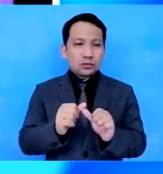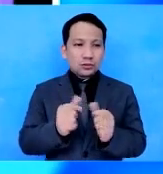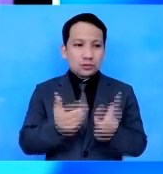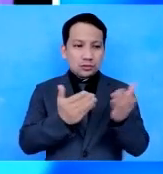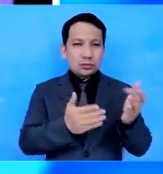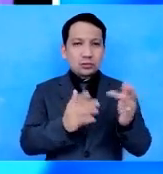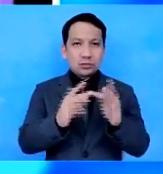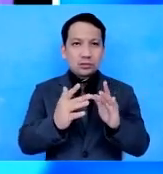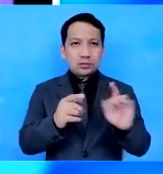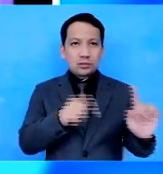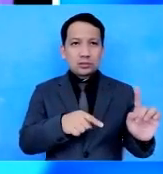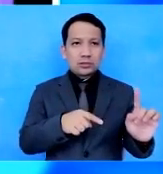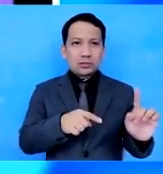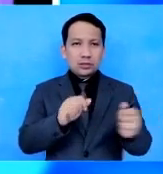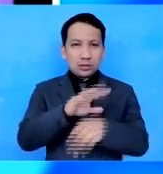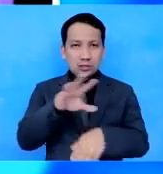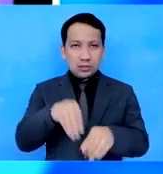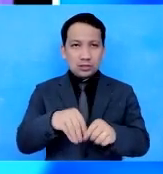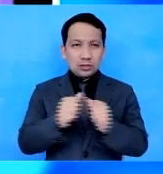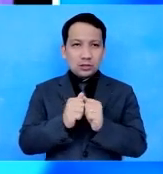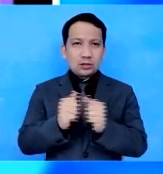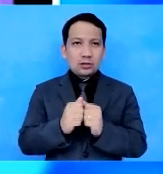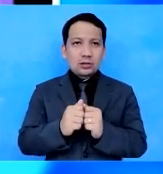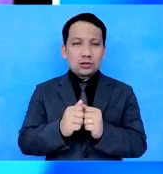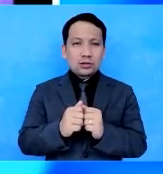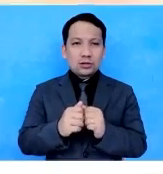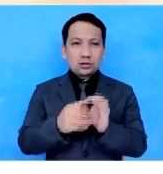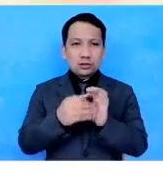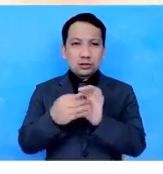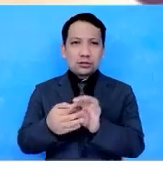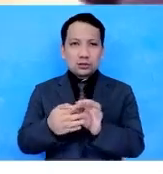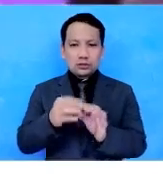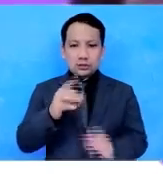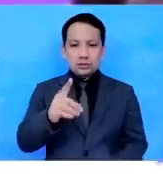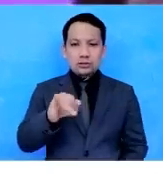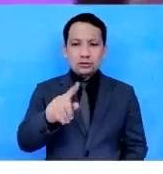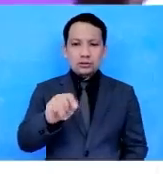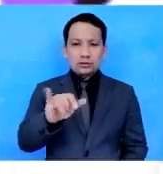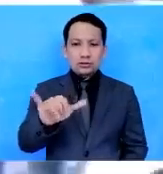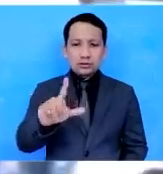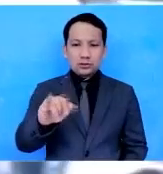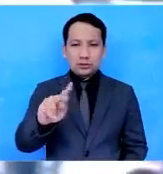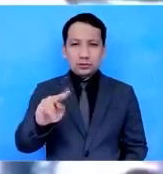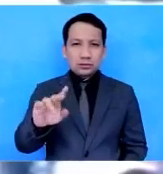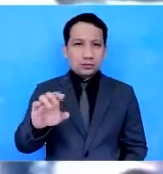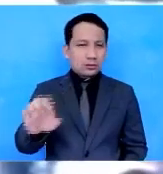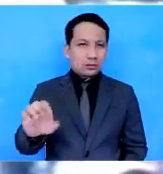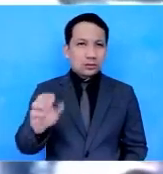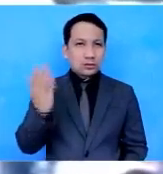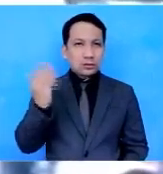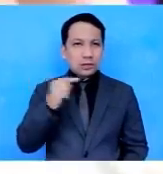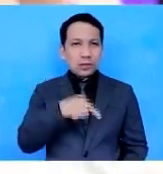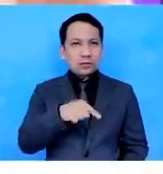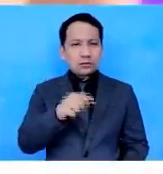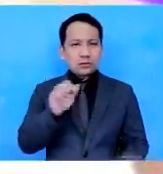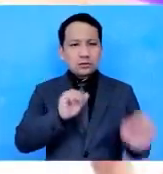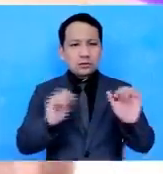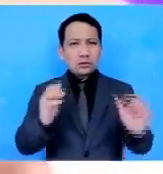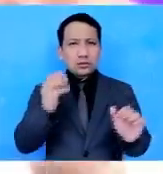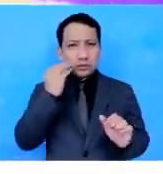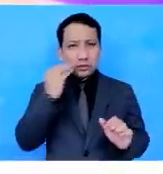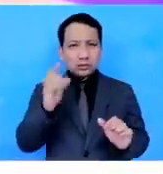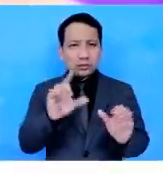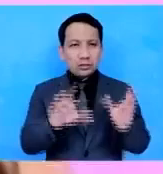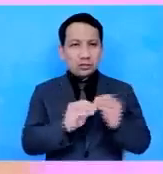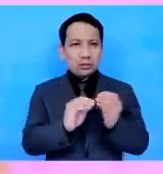netizens na isama sa mega seryeng Dirty Linen. Nire-upload kasi ulit ng ilang netizen ng mga eksena ni Melay